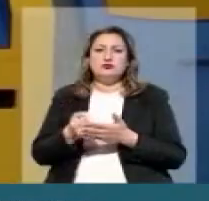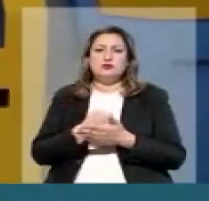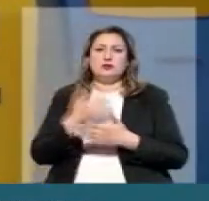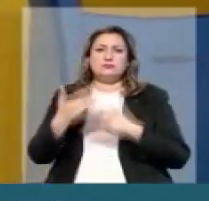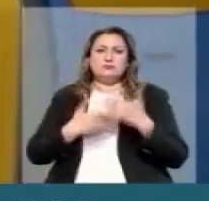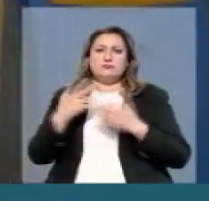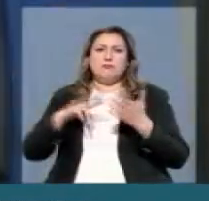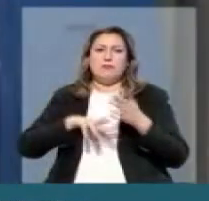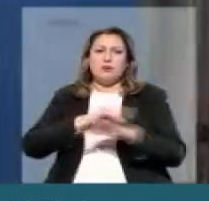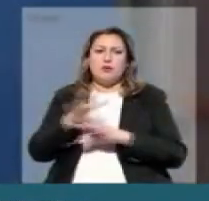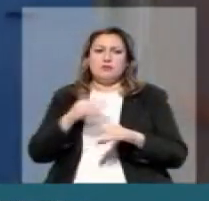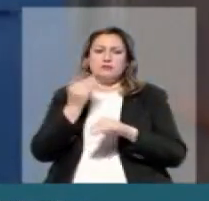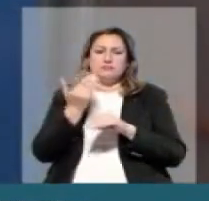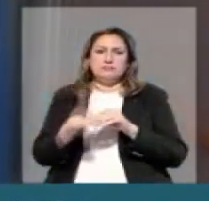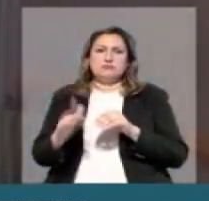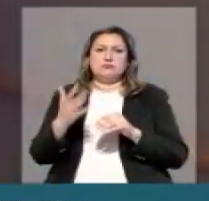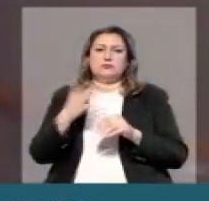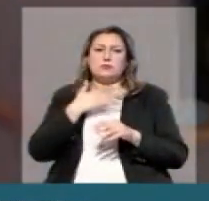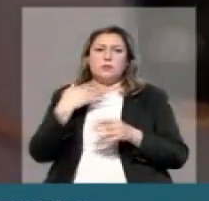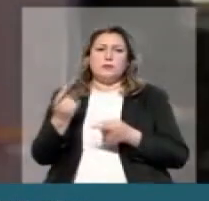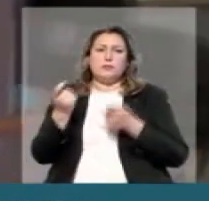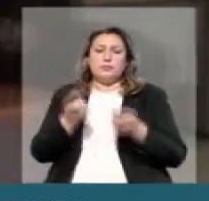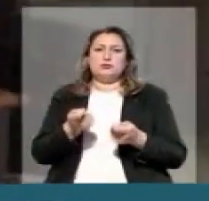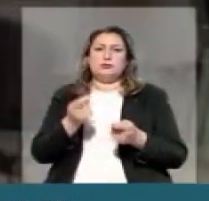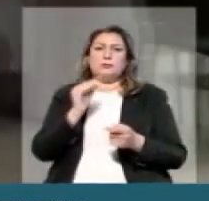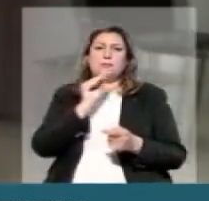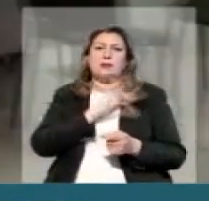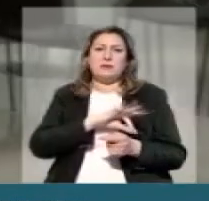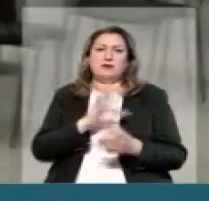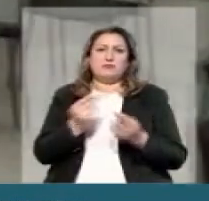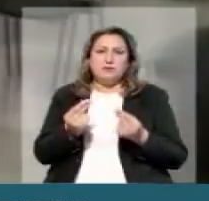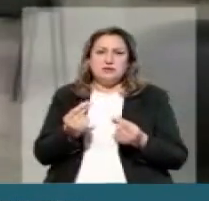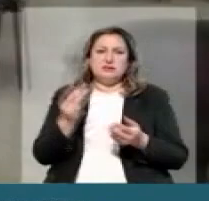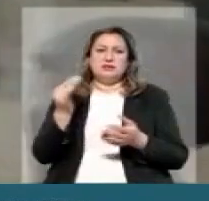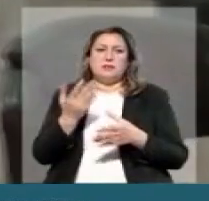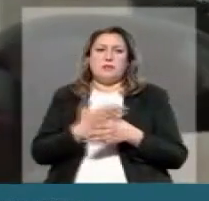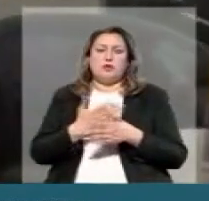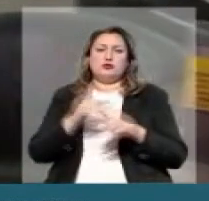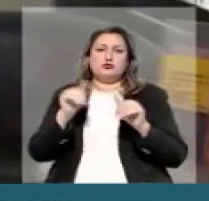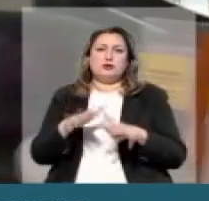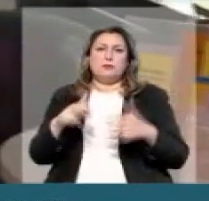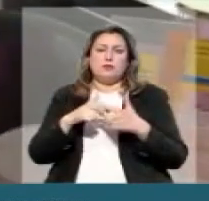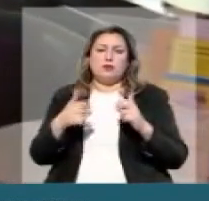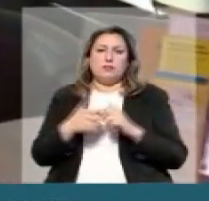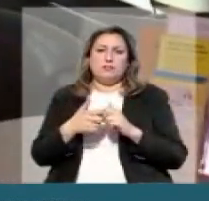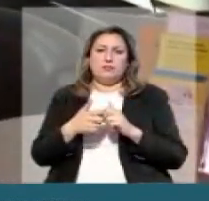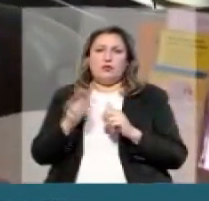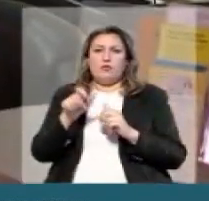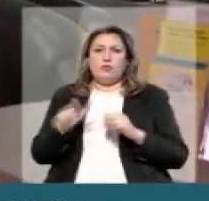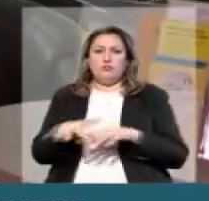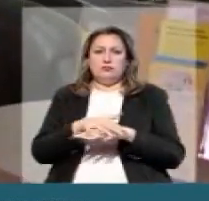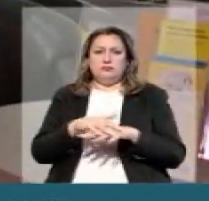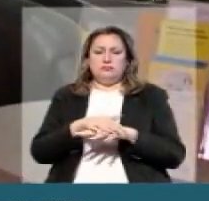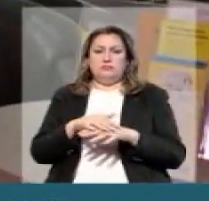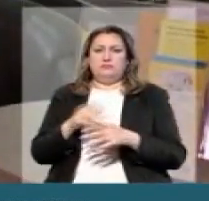шешуге ықпал ететін жобаларды қаржыландыру. Нұрбанктың осындай клиенттерінің бірі Sweet Baby балабақшасының негізін қалаушы Гүлім